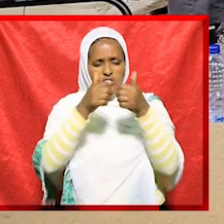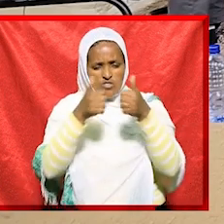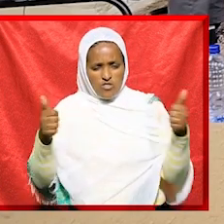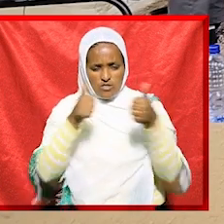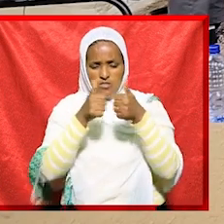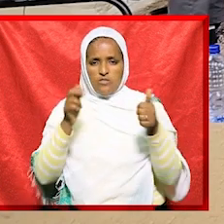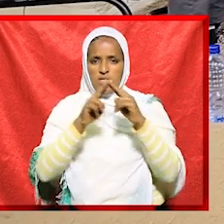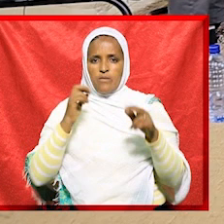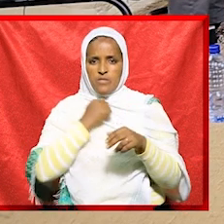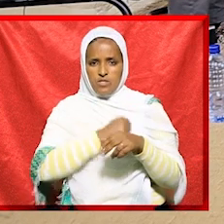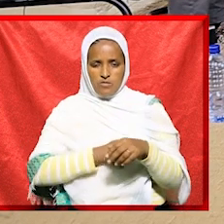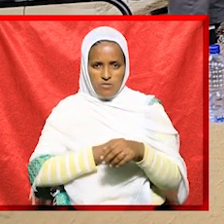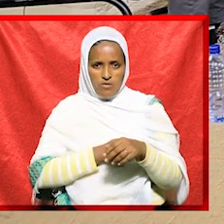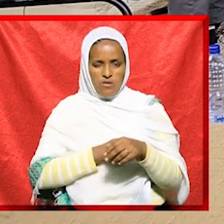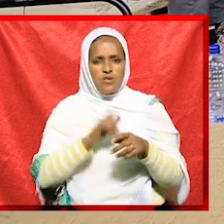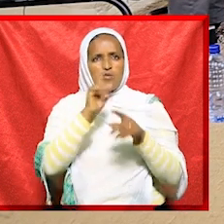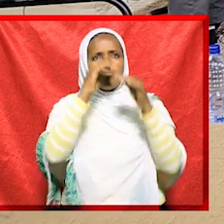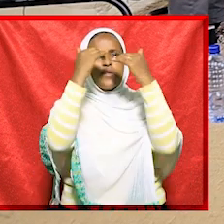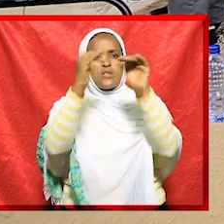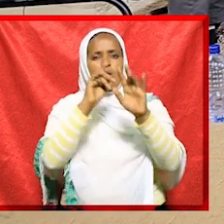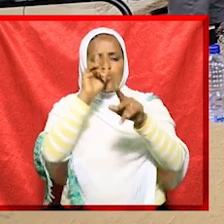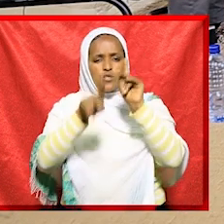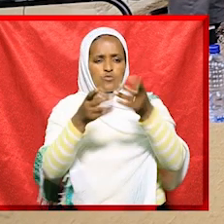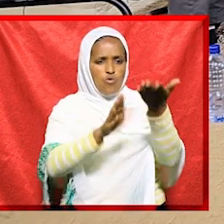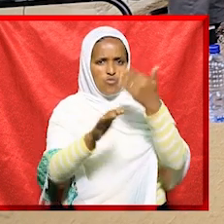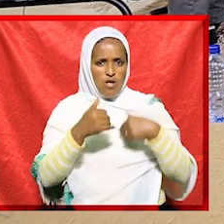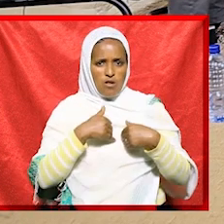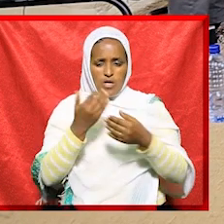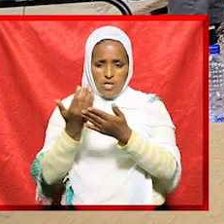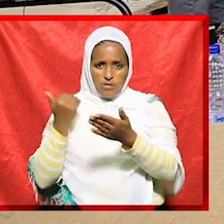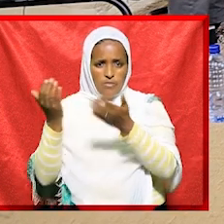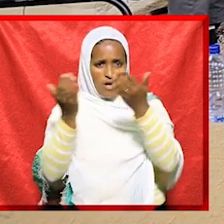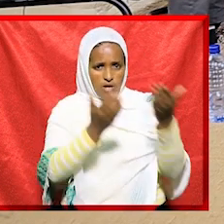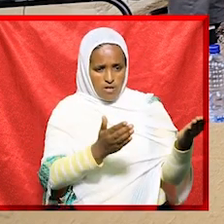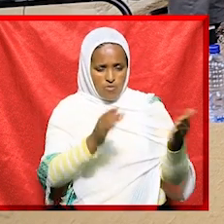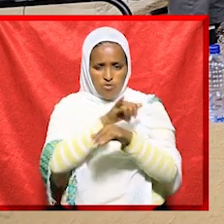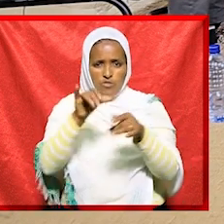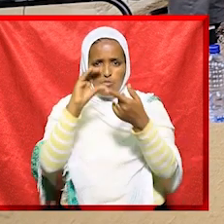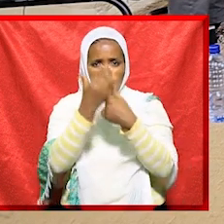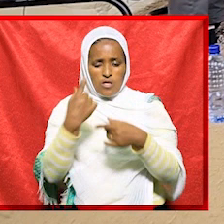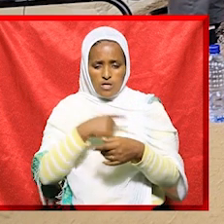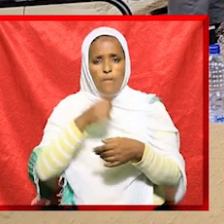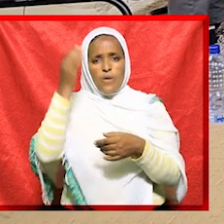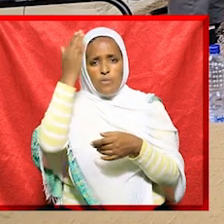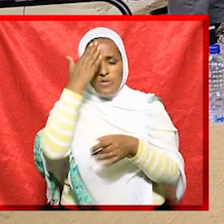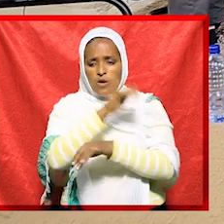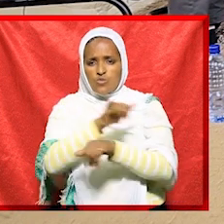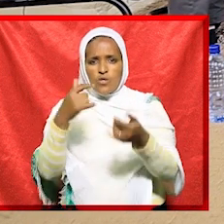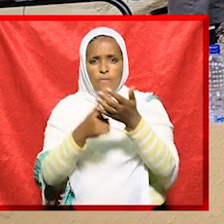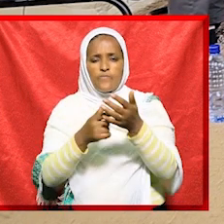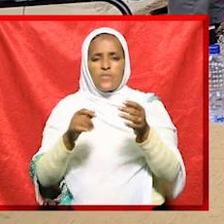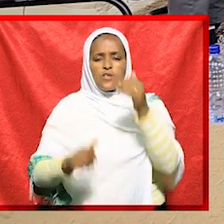ያሳዝናል፣ እጅግ ያሳዝናል። ምን ያክል ነው ህዝብ እየሞተ? ለዛውም ቅድም ከቀረበው አንጻርም